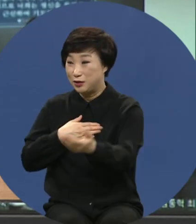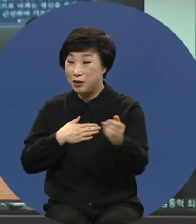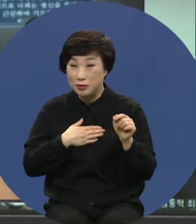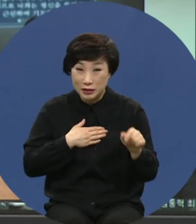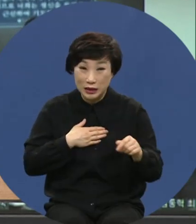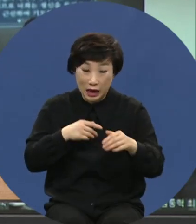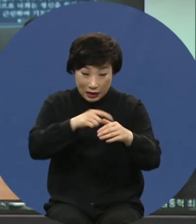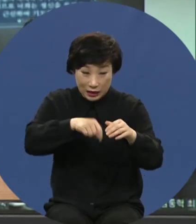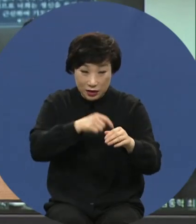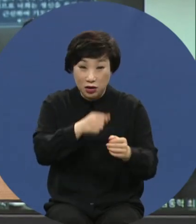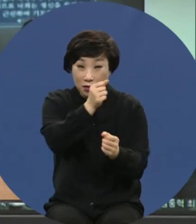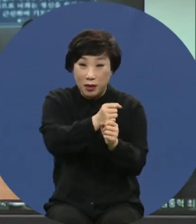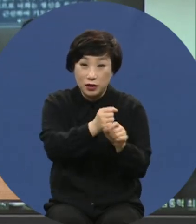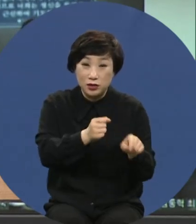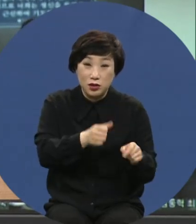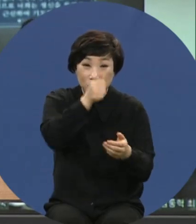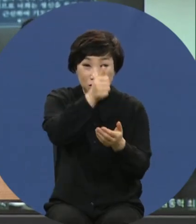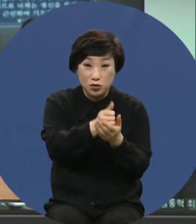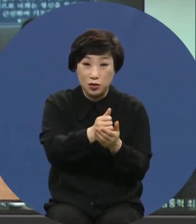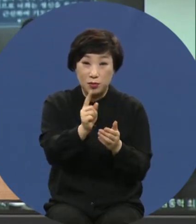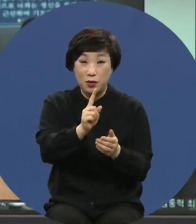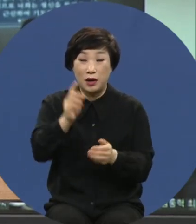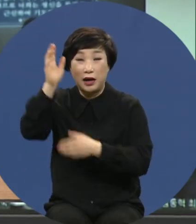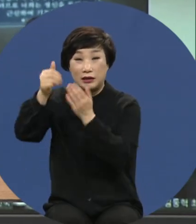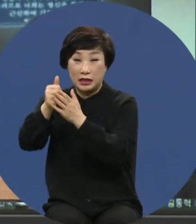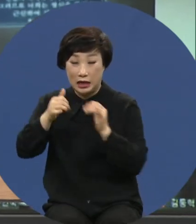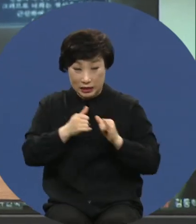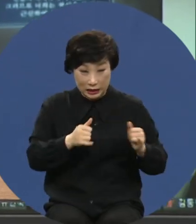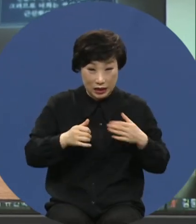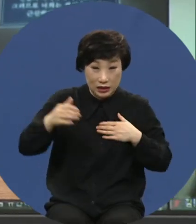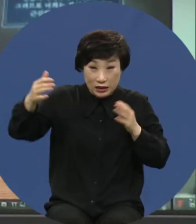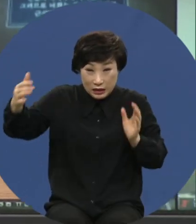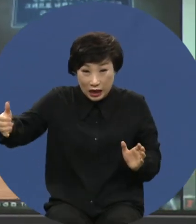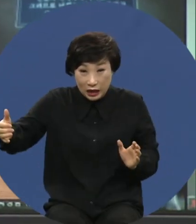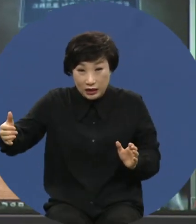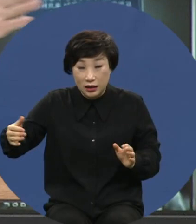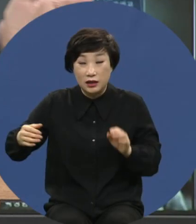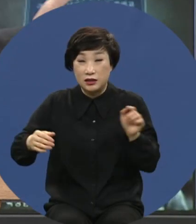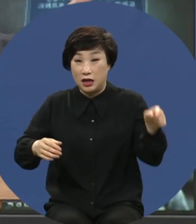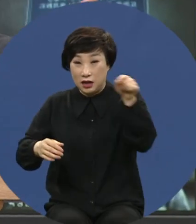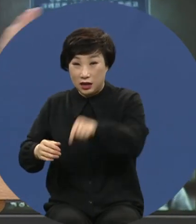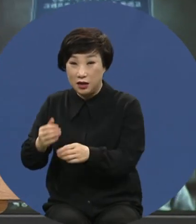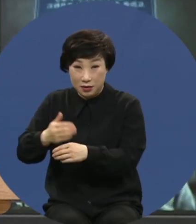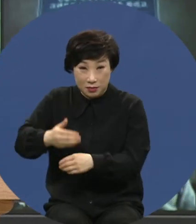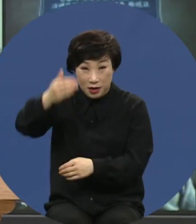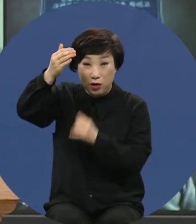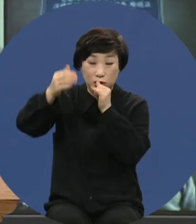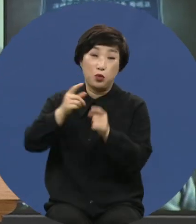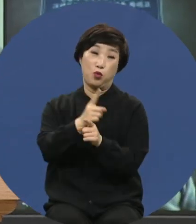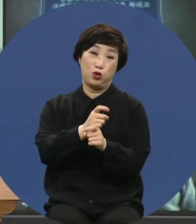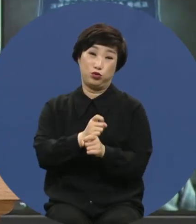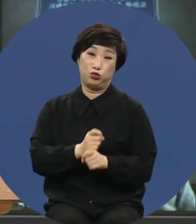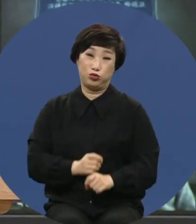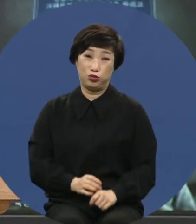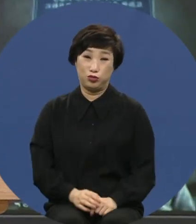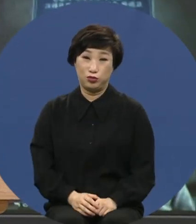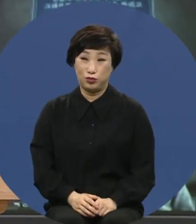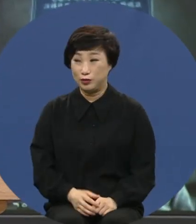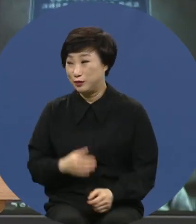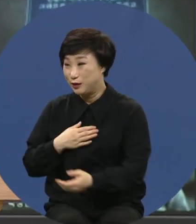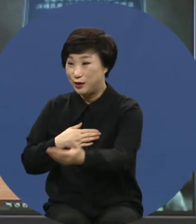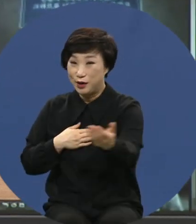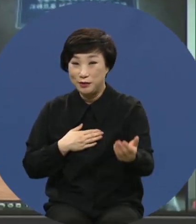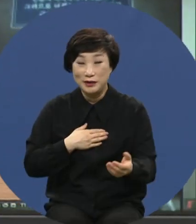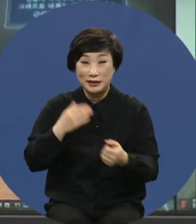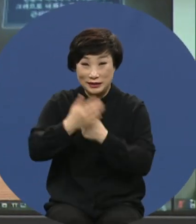그 속에서 생산되는 죄는 하나님과 인간 사이를 완전히 가로막는 원수입니다.